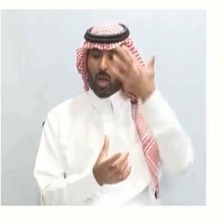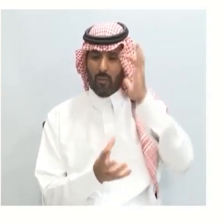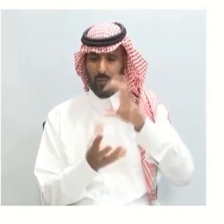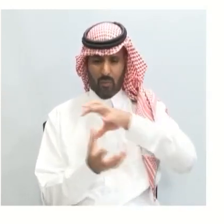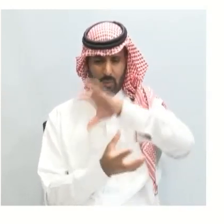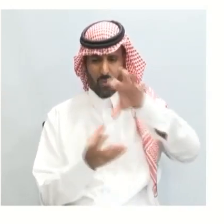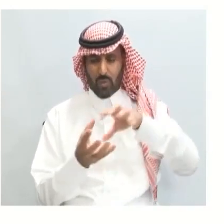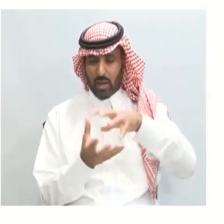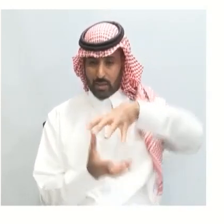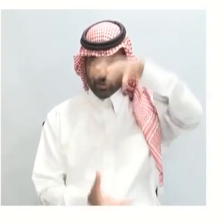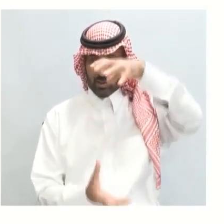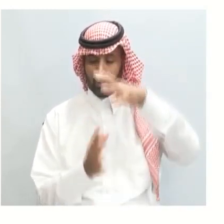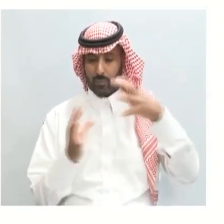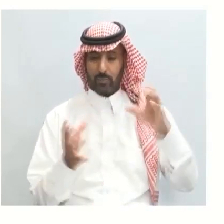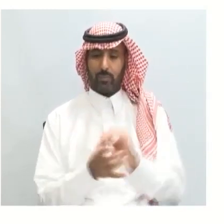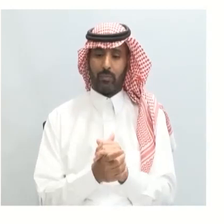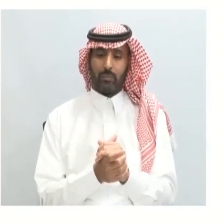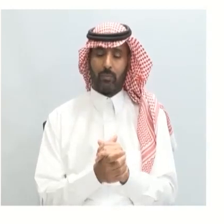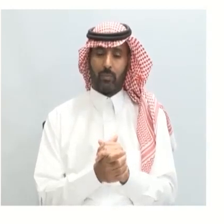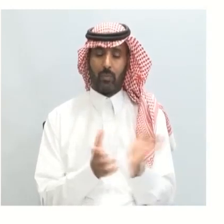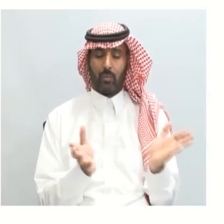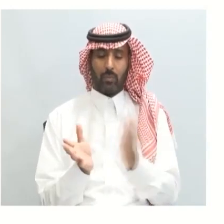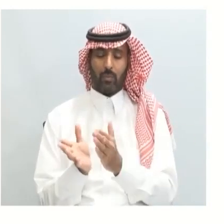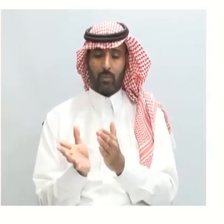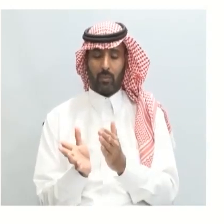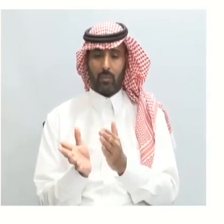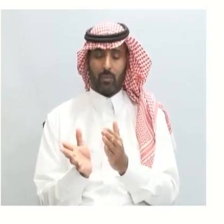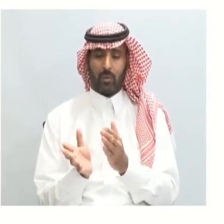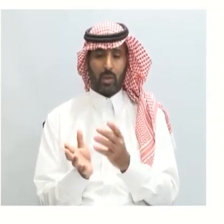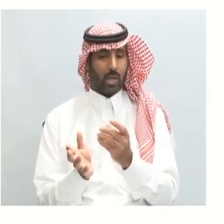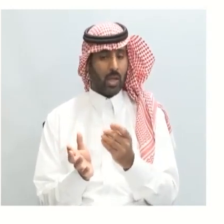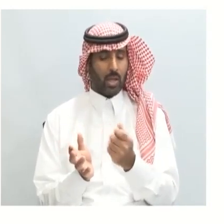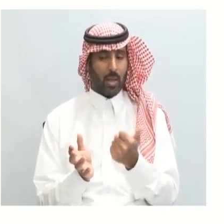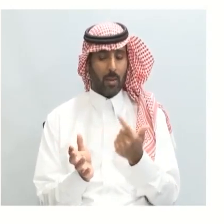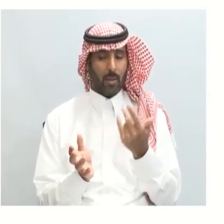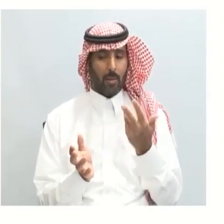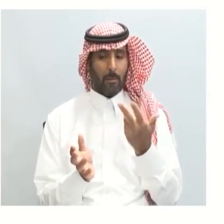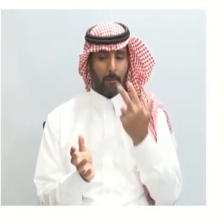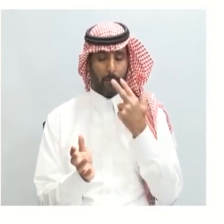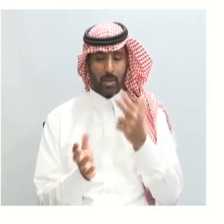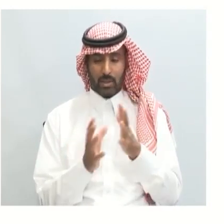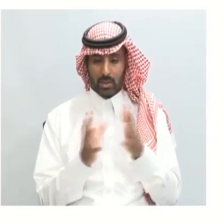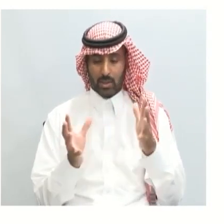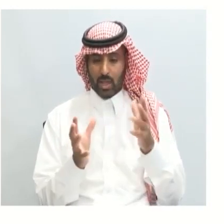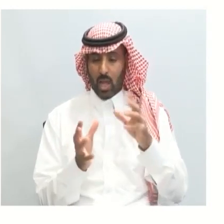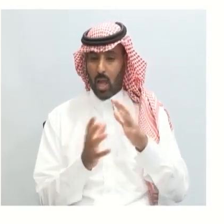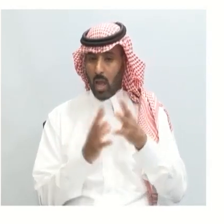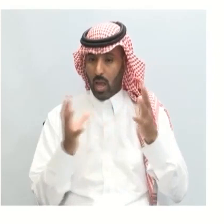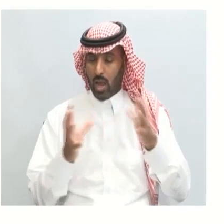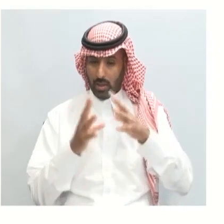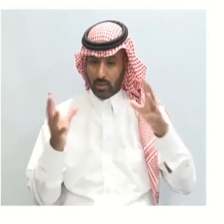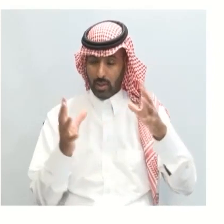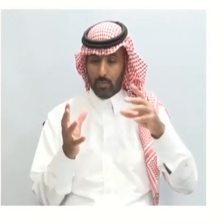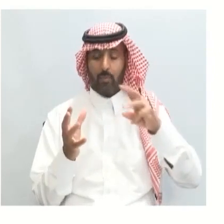الحركه ويزداد الحجم معها بالنسبه للقيمه لاحظ الحجم 300 اقسمها